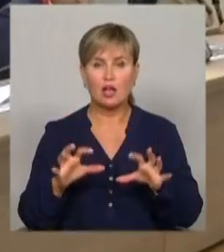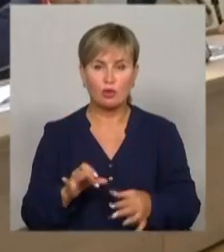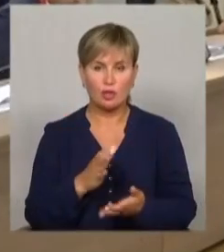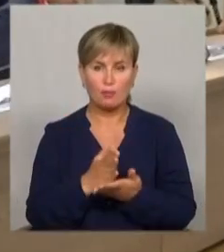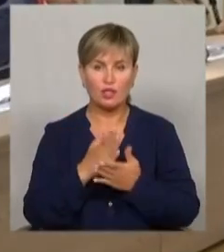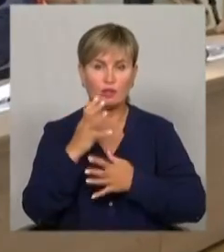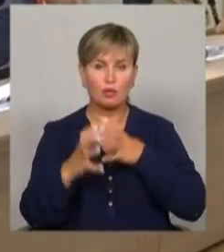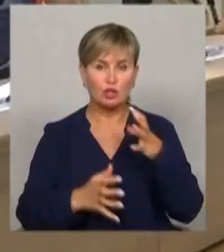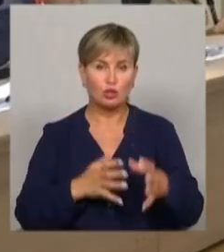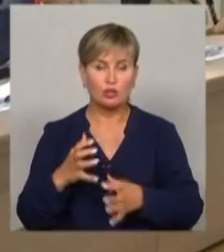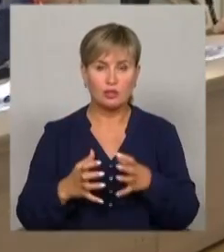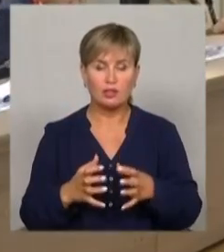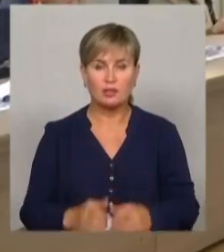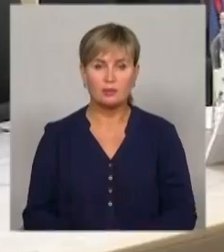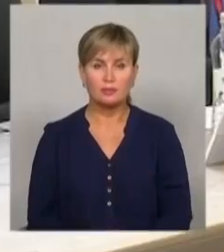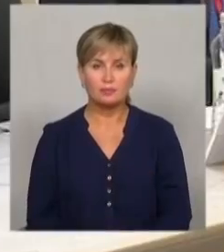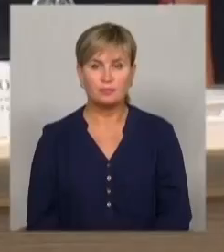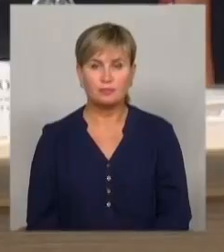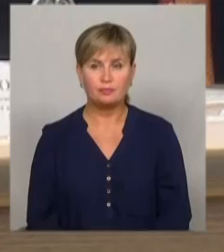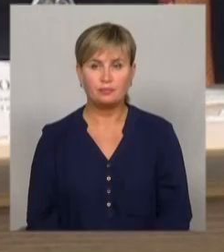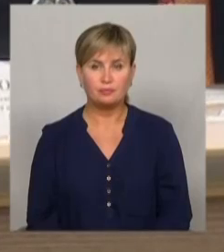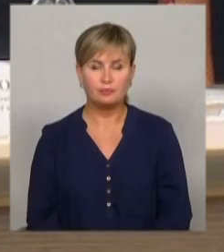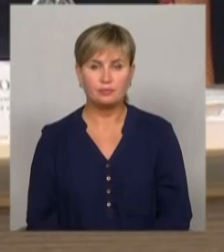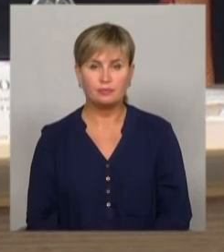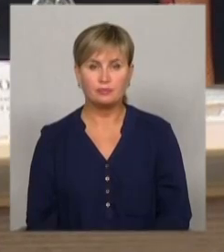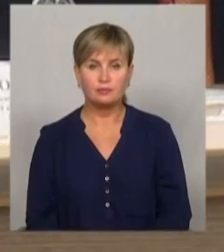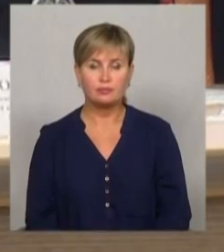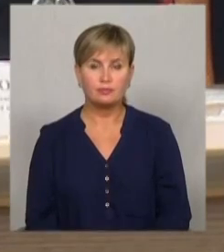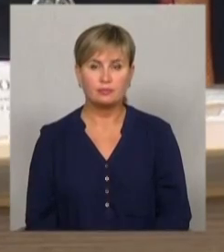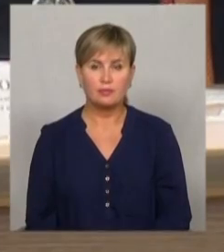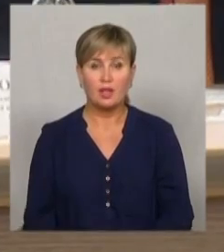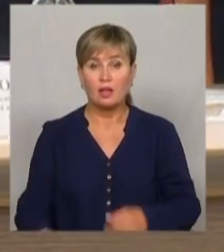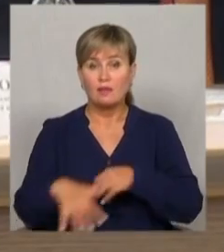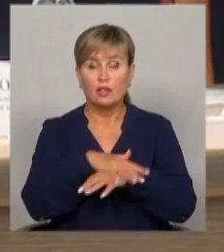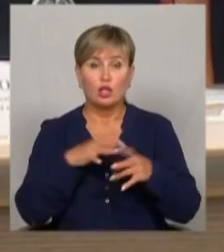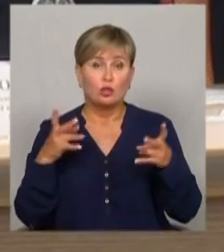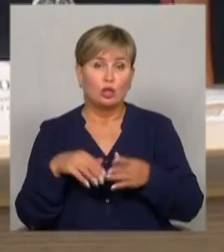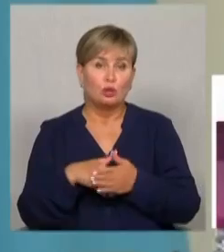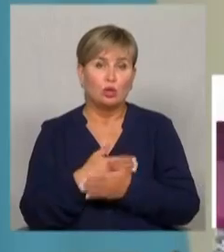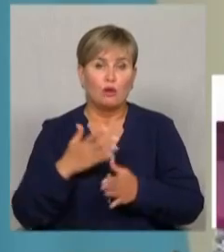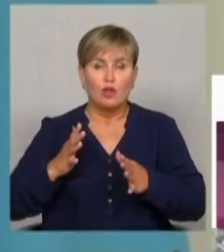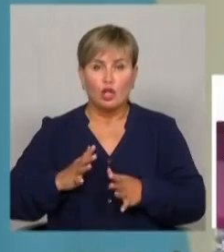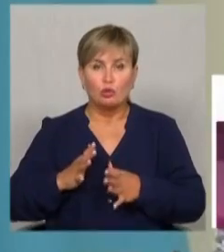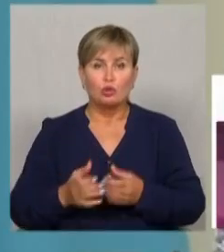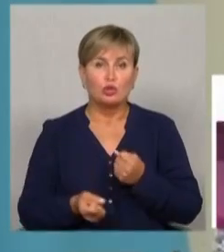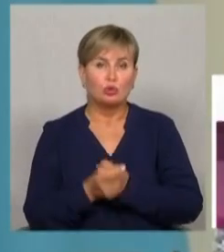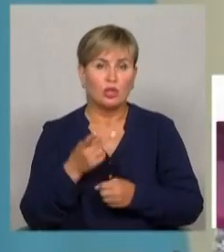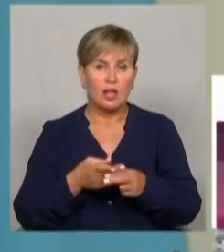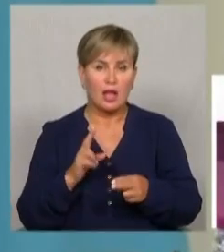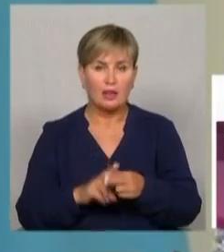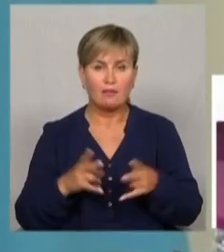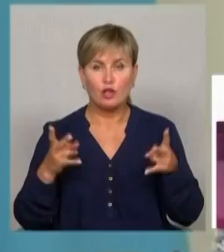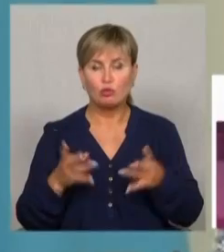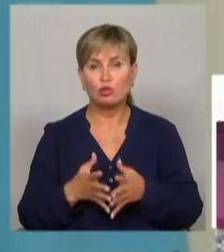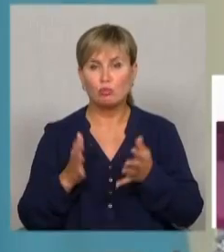международная юрисдикция канту имеет стране нужны новые надежные источники а для этого нужно